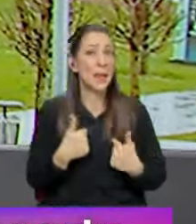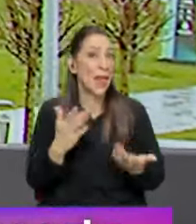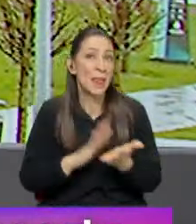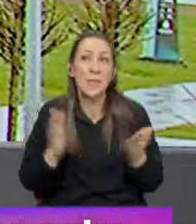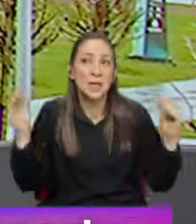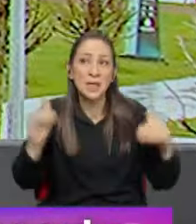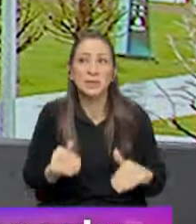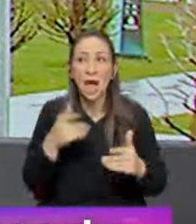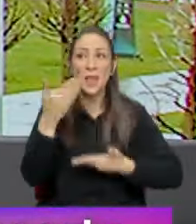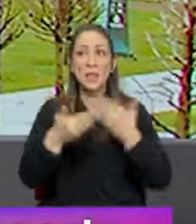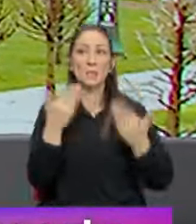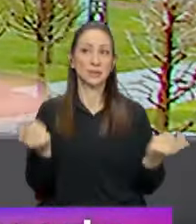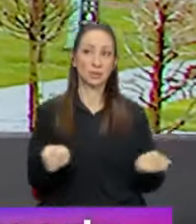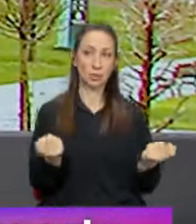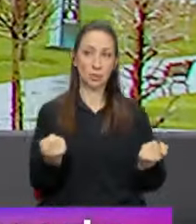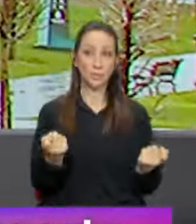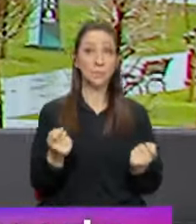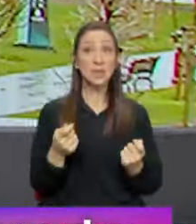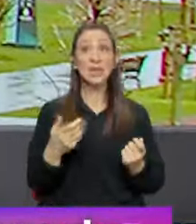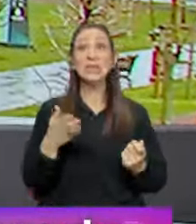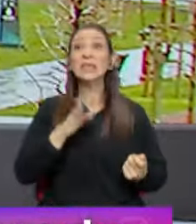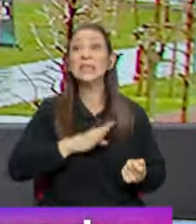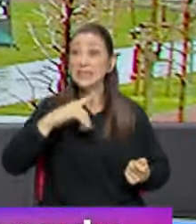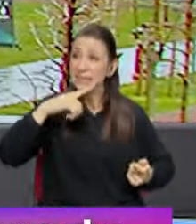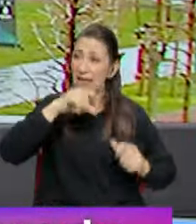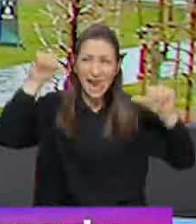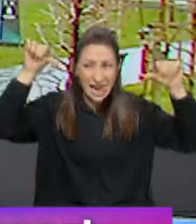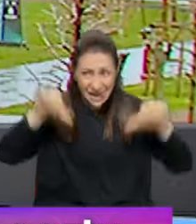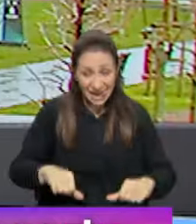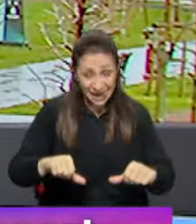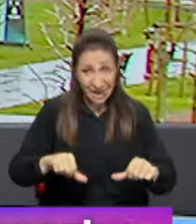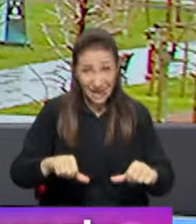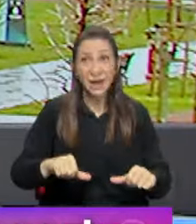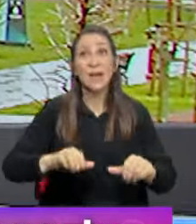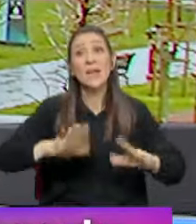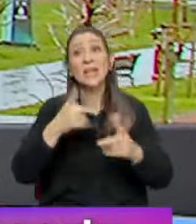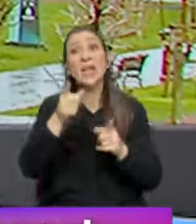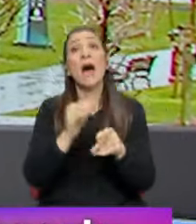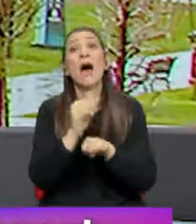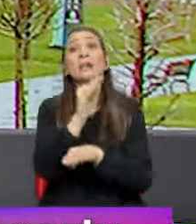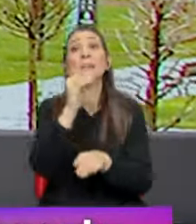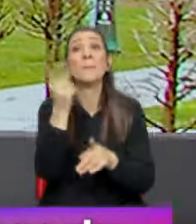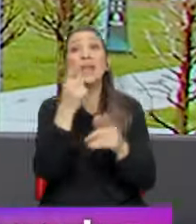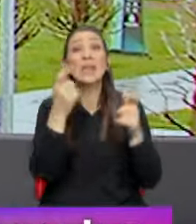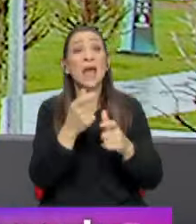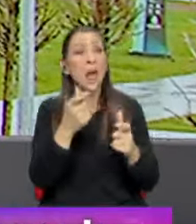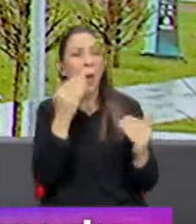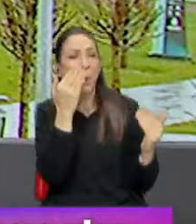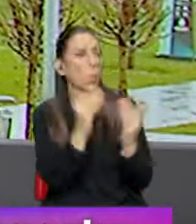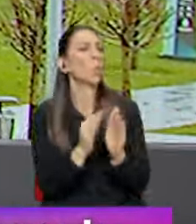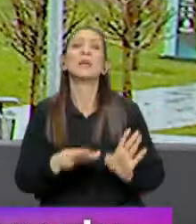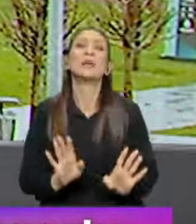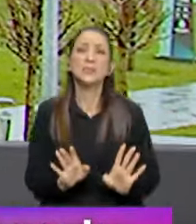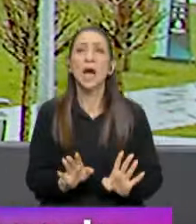elimden geldiğince onları anlatacağım. Dayanamıyorsanız, katlanamıyorsanız ya da sizin hayatınızda bir yere tekabül